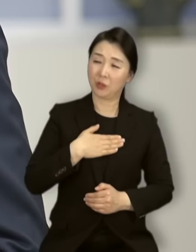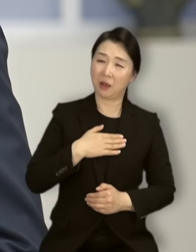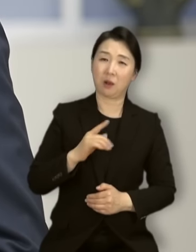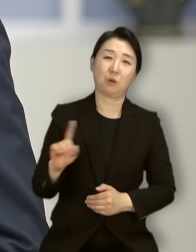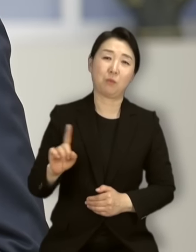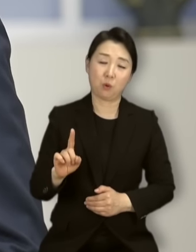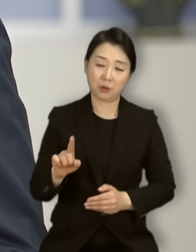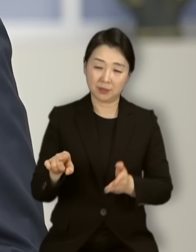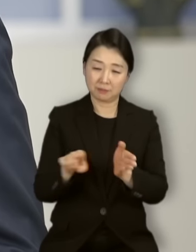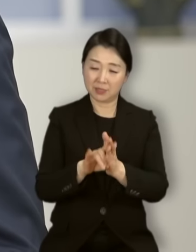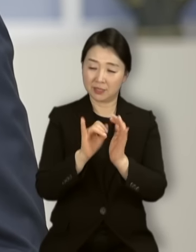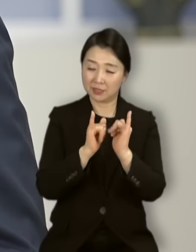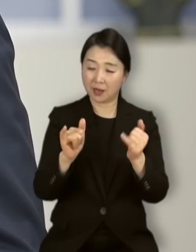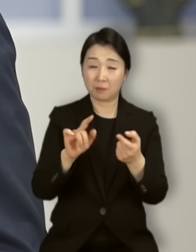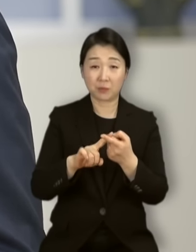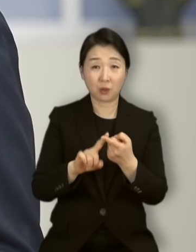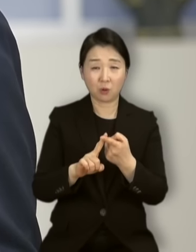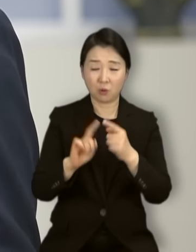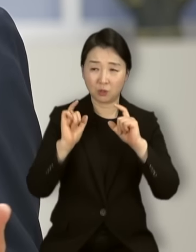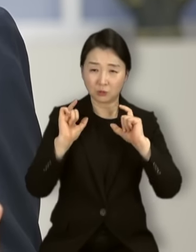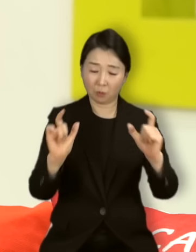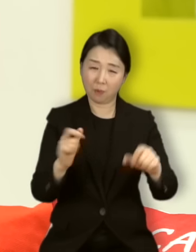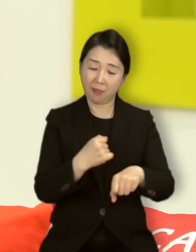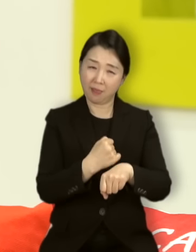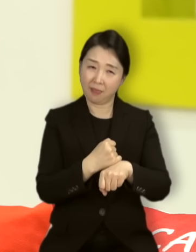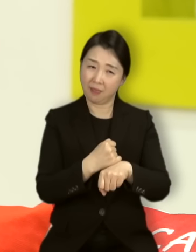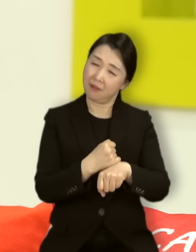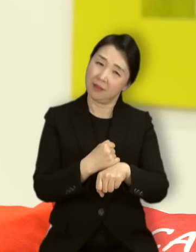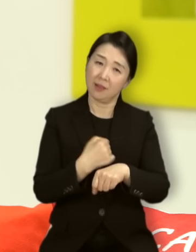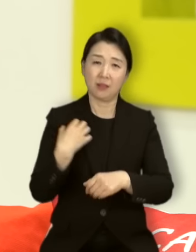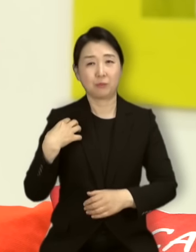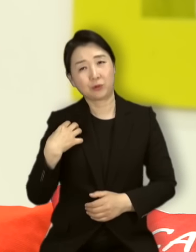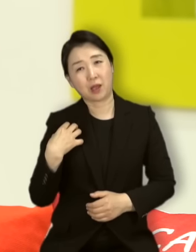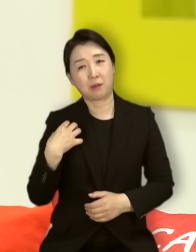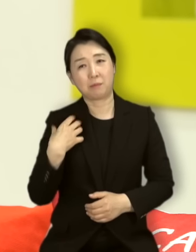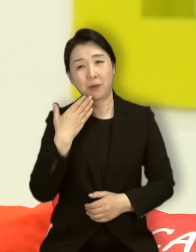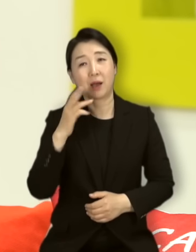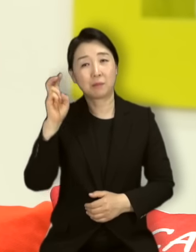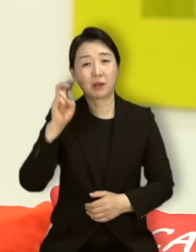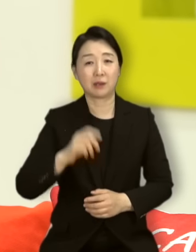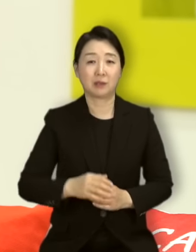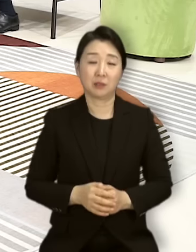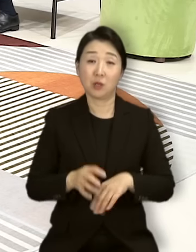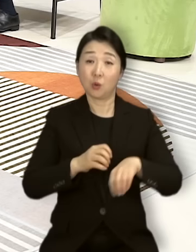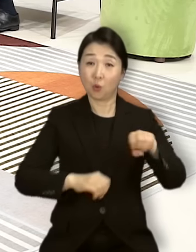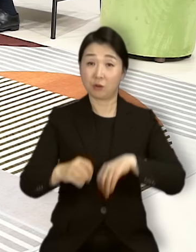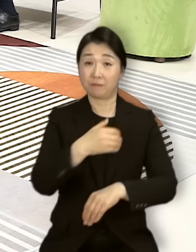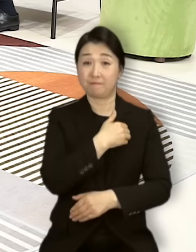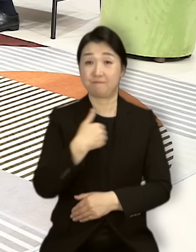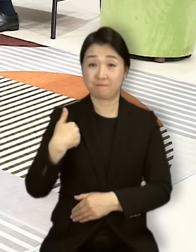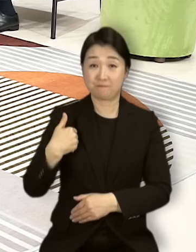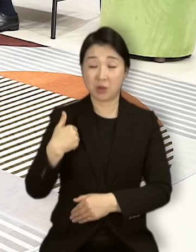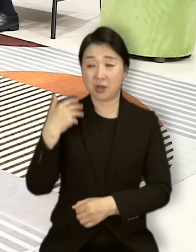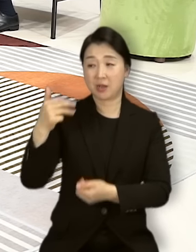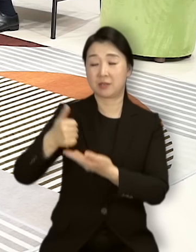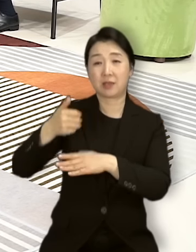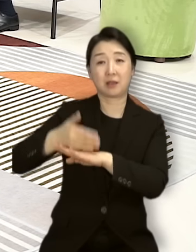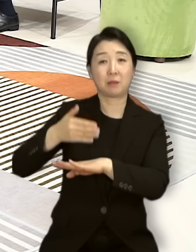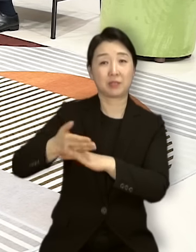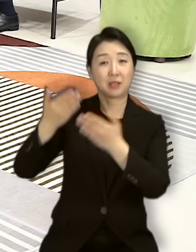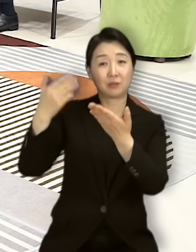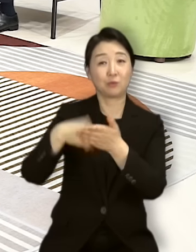내가 어 크리스천임을 이렇게 선포한다는게 굉장한 부담일 수도 있는데 오히려 당당하게